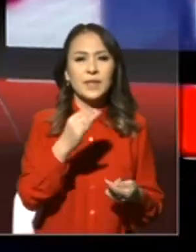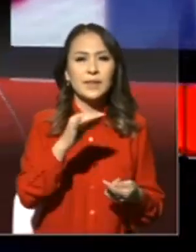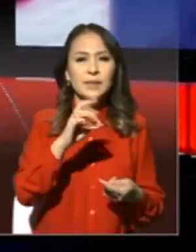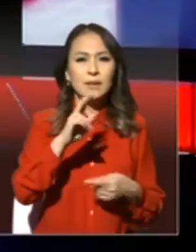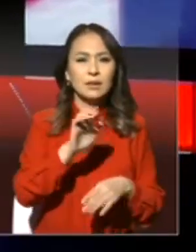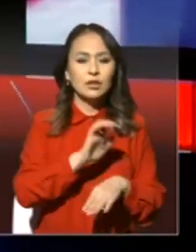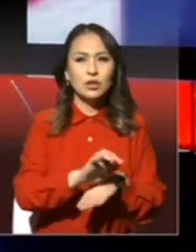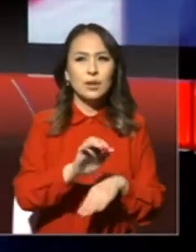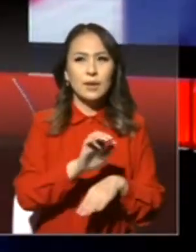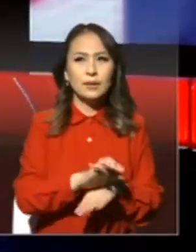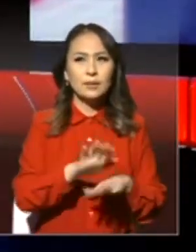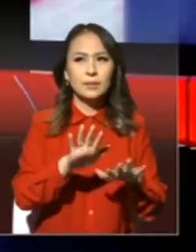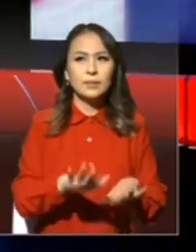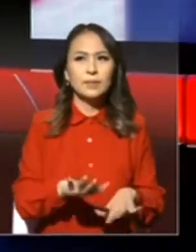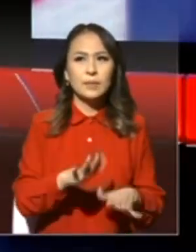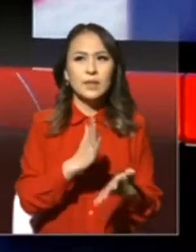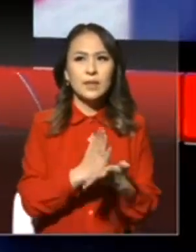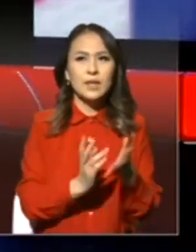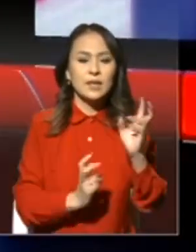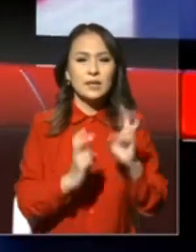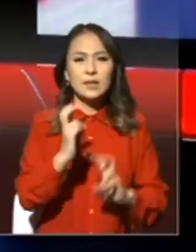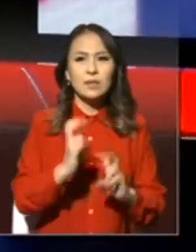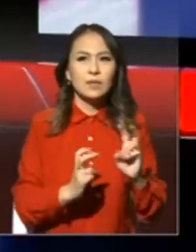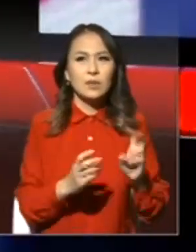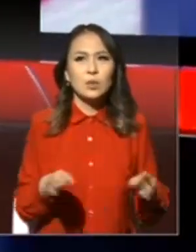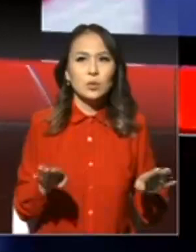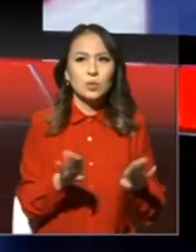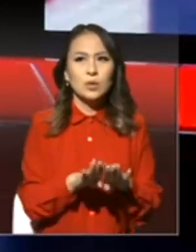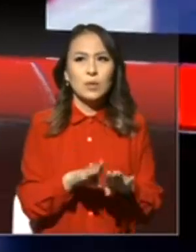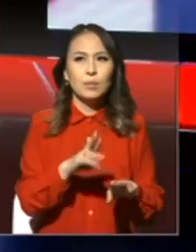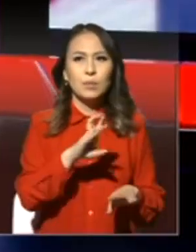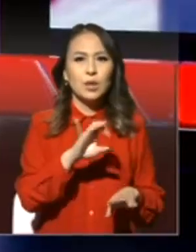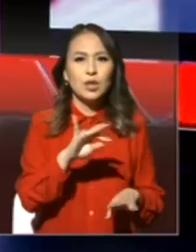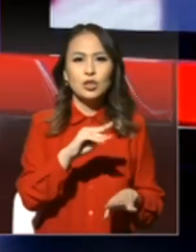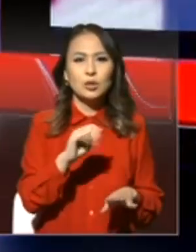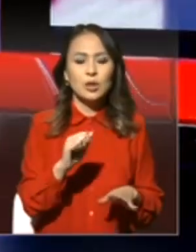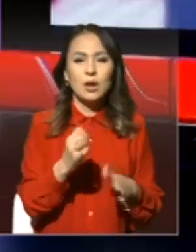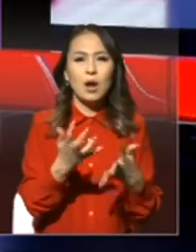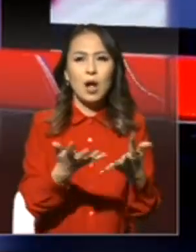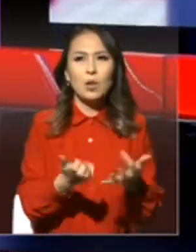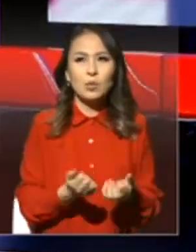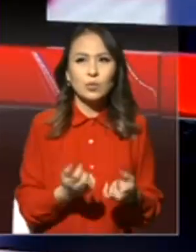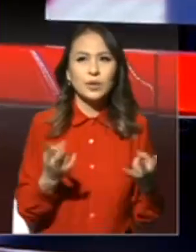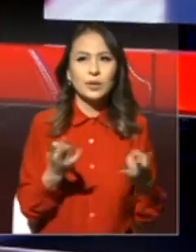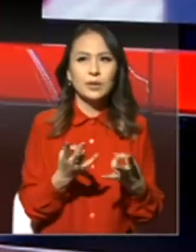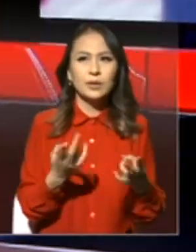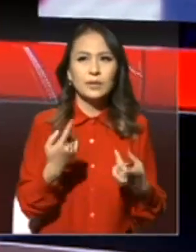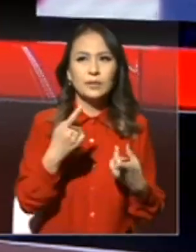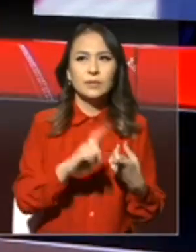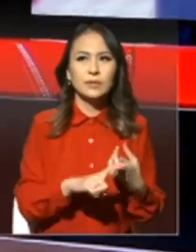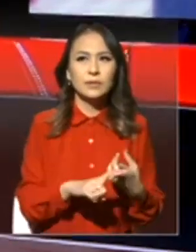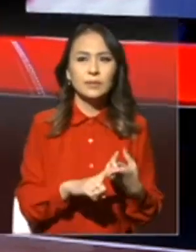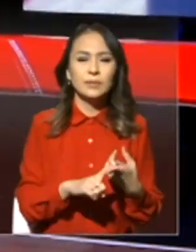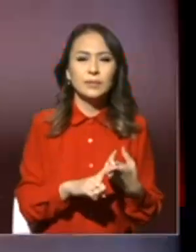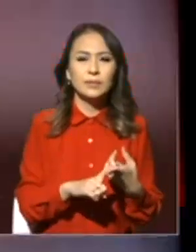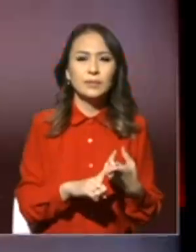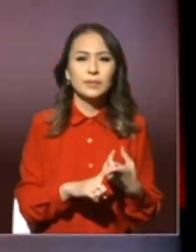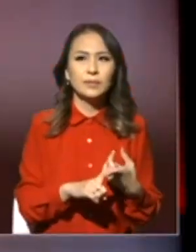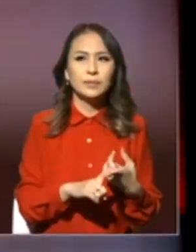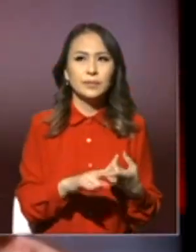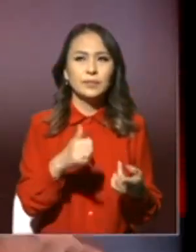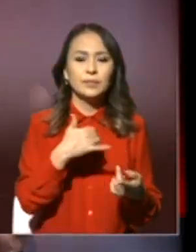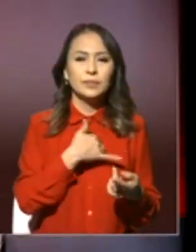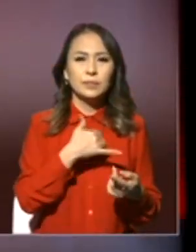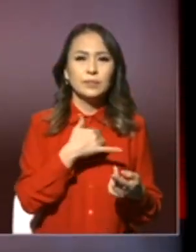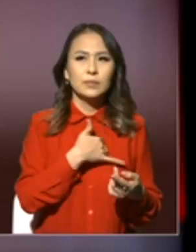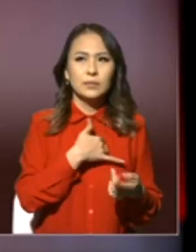бізде нефть перерабатывающий зауыттар бар ғой, солар сол жерден биржадан алу керек. Өкінішке орай бізде жаңа